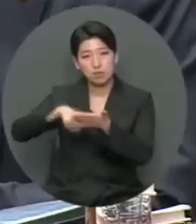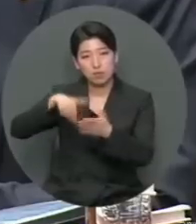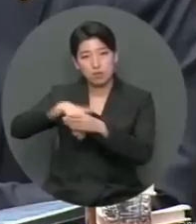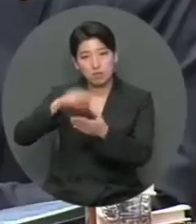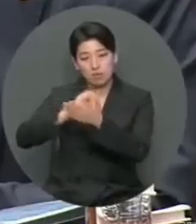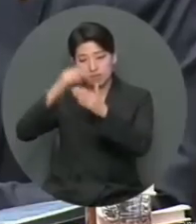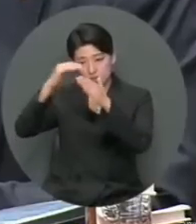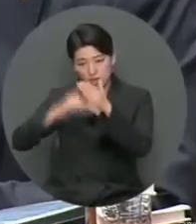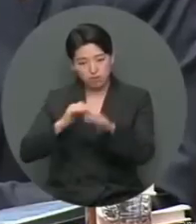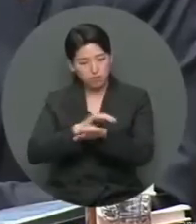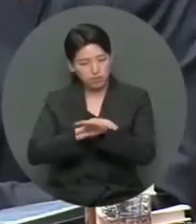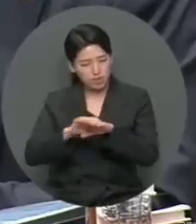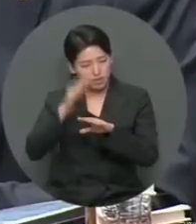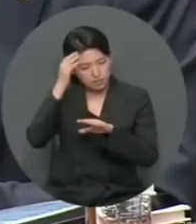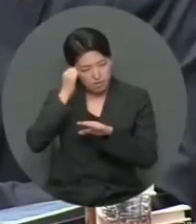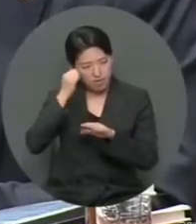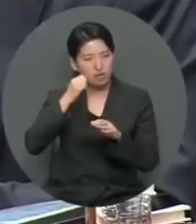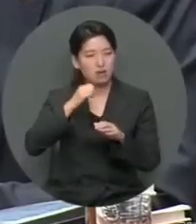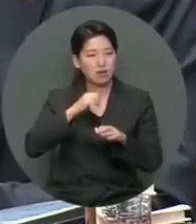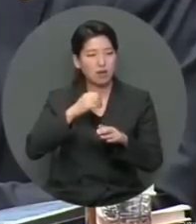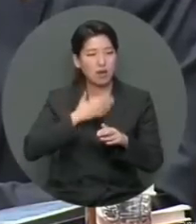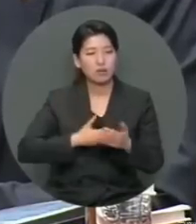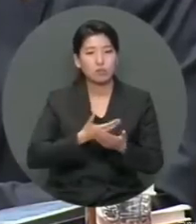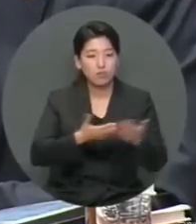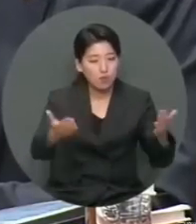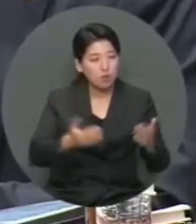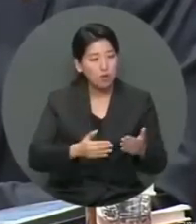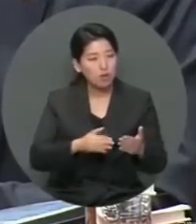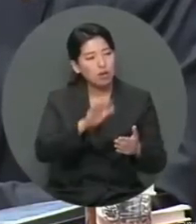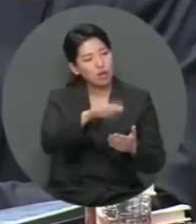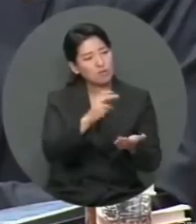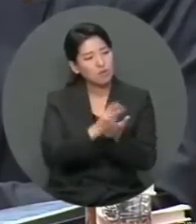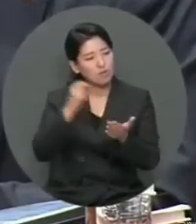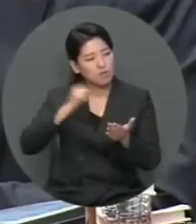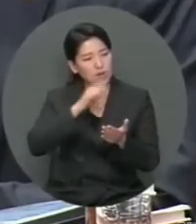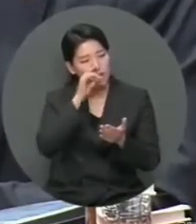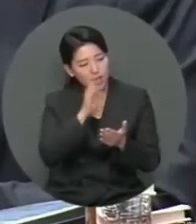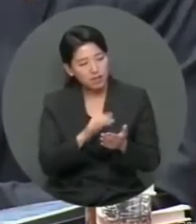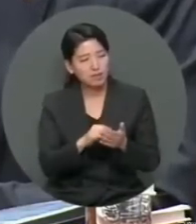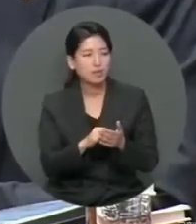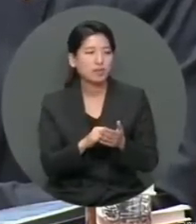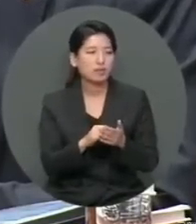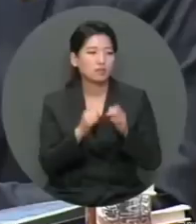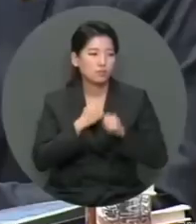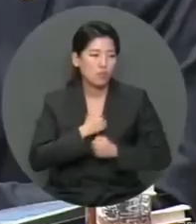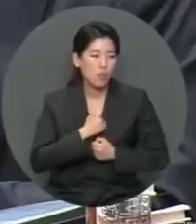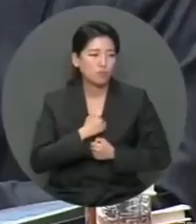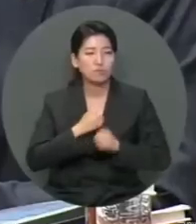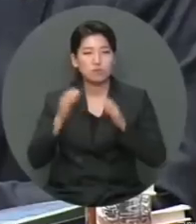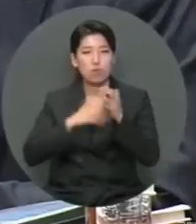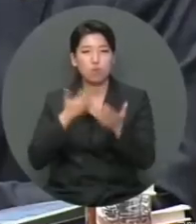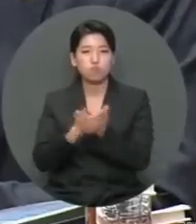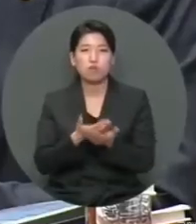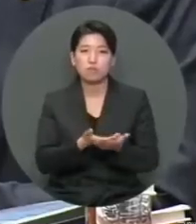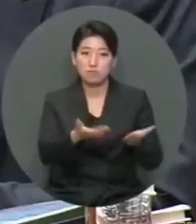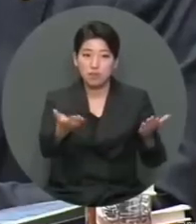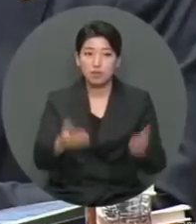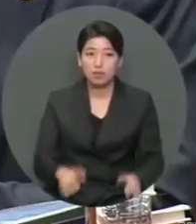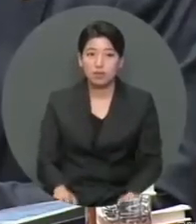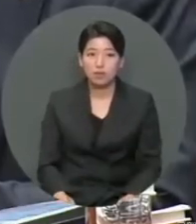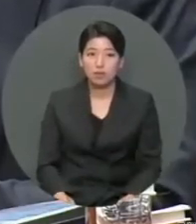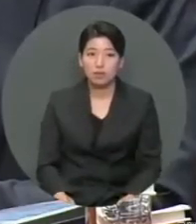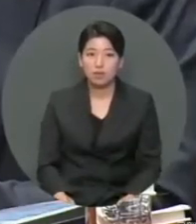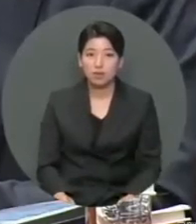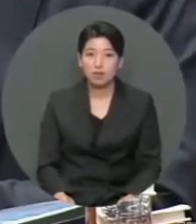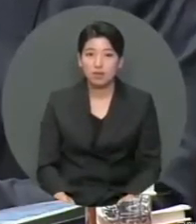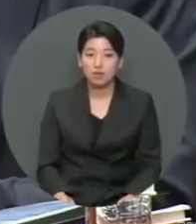이걸 잘 숙지해서 위반 행위에 저촉되지 않도록 해달라는 공문을 내보내게 됩니다. 네, 이번 문제도